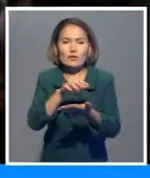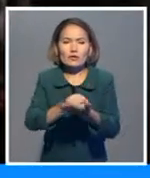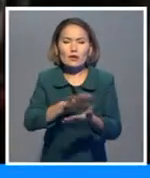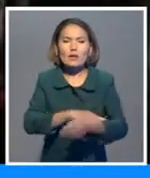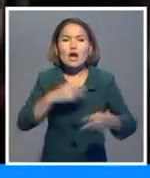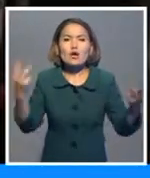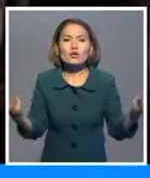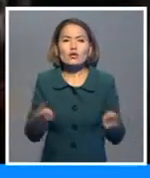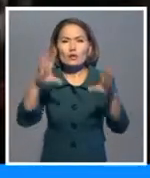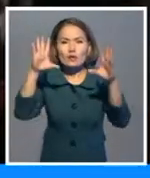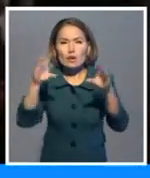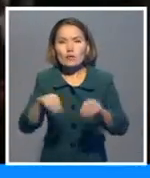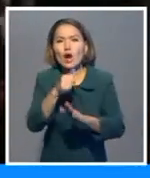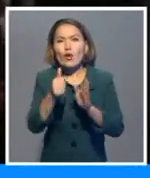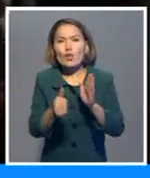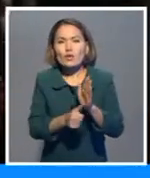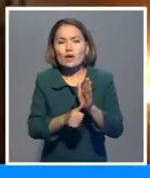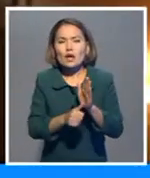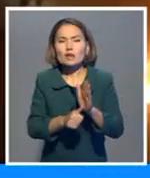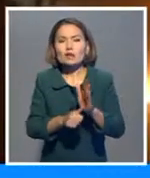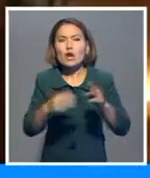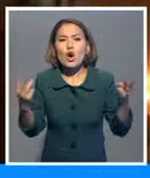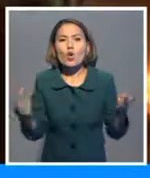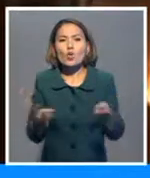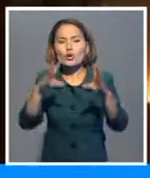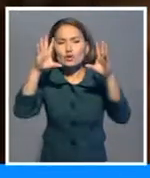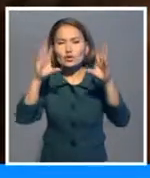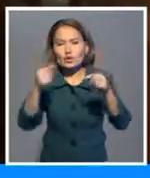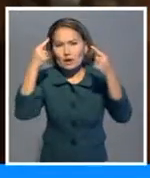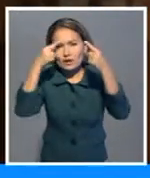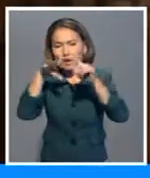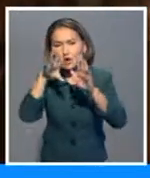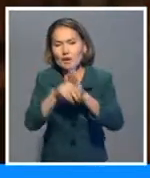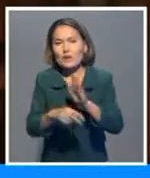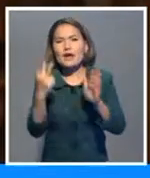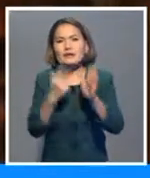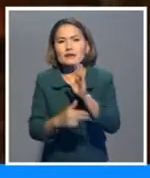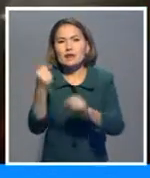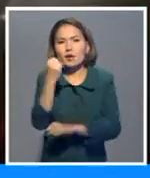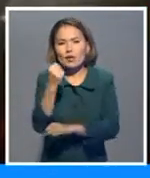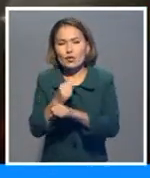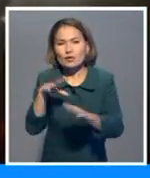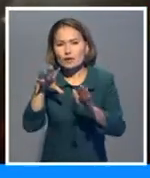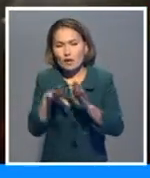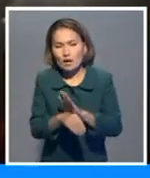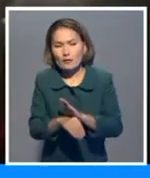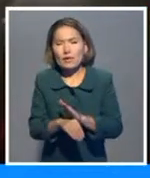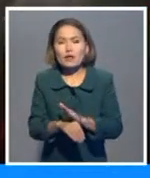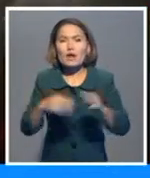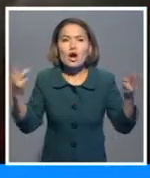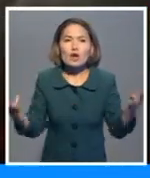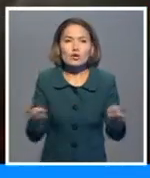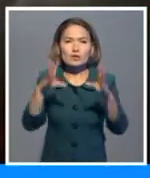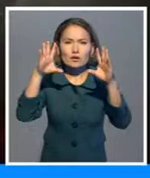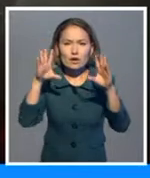ауыздықтауға төтенше жағдай қызметінің 16 өрт сөндіру техникасы мен 80 жеке құрамы жұмылдырылды. Сондай-ақ жедел құтқару қызметі мен жұмысшылар да атсалысты.